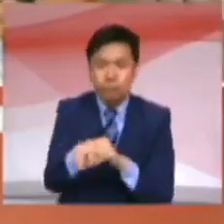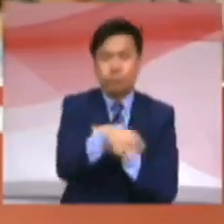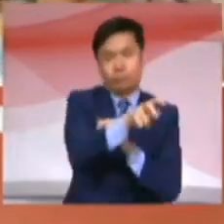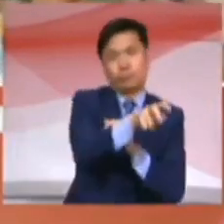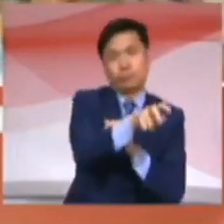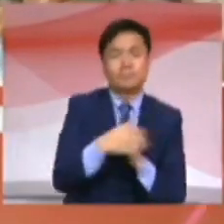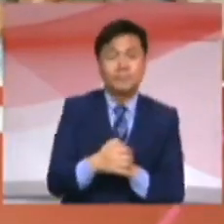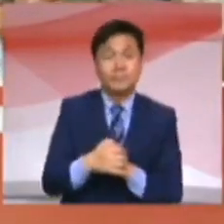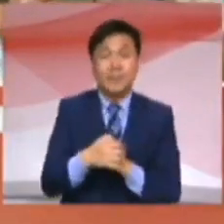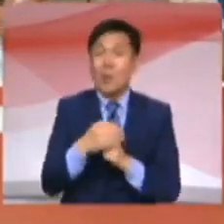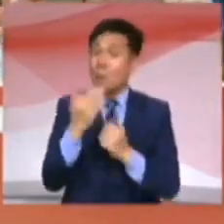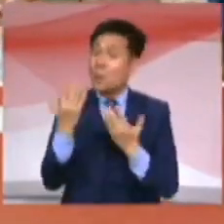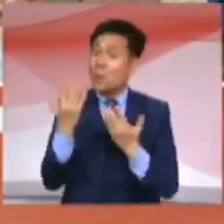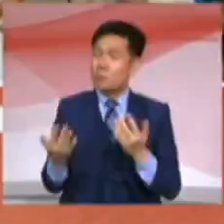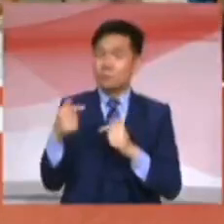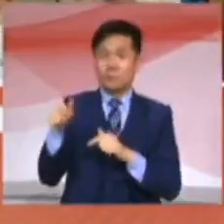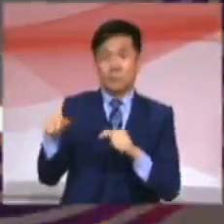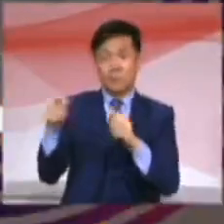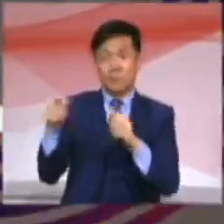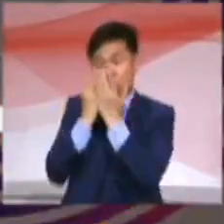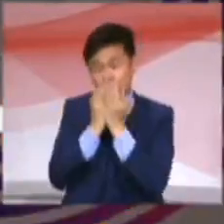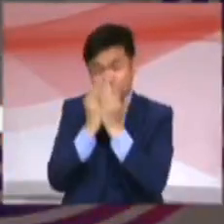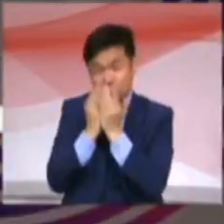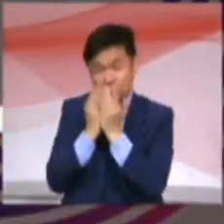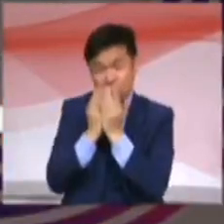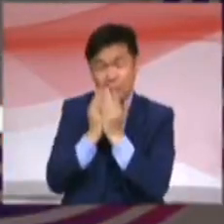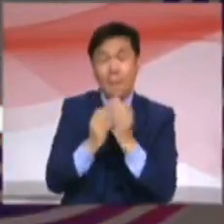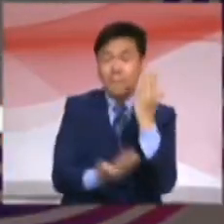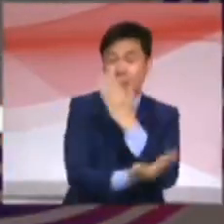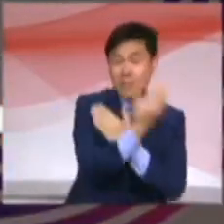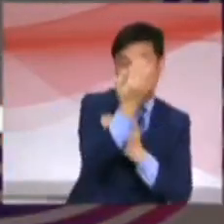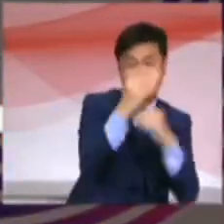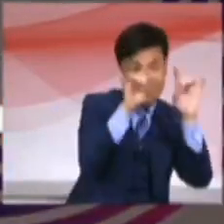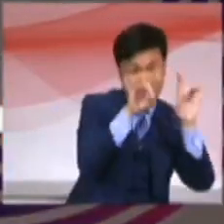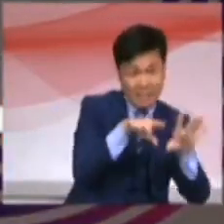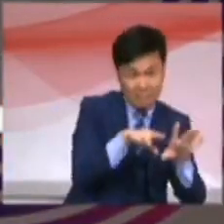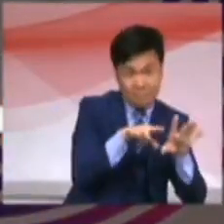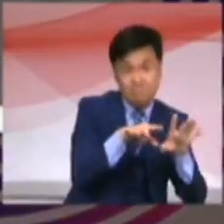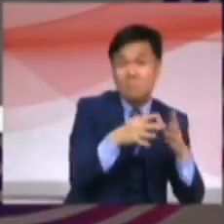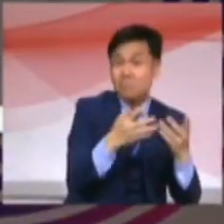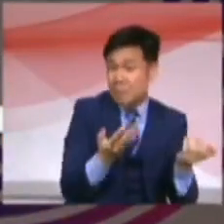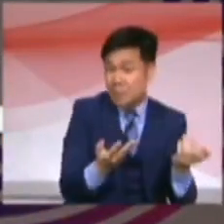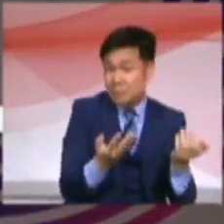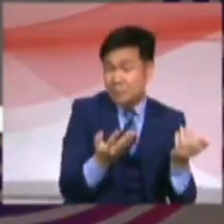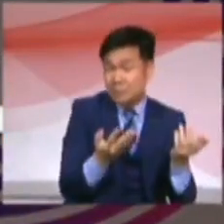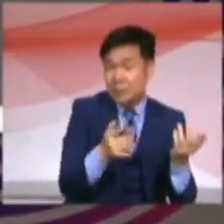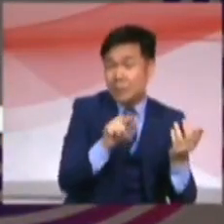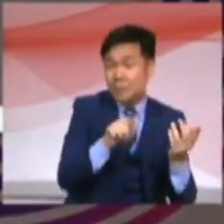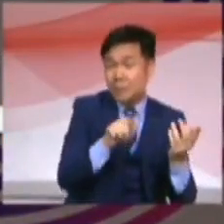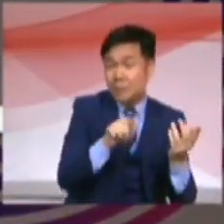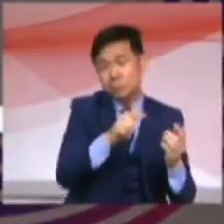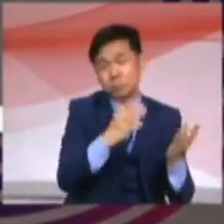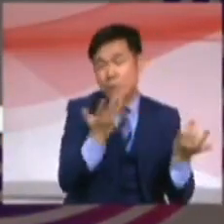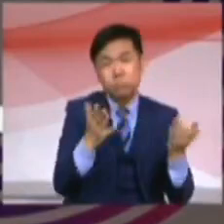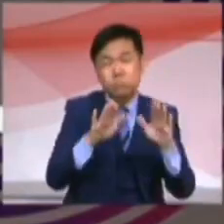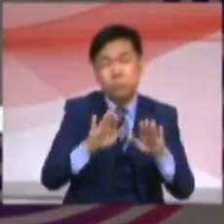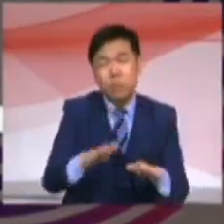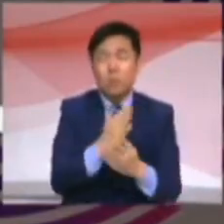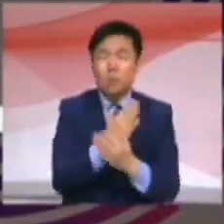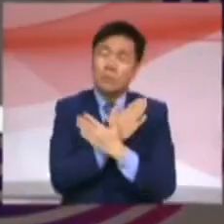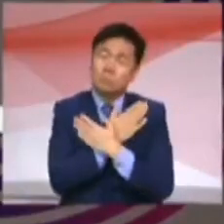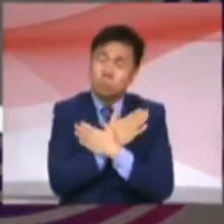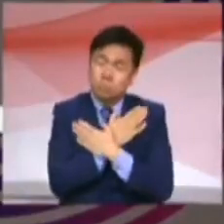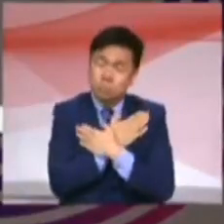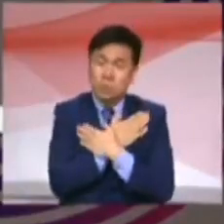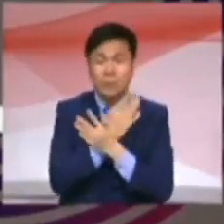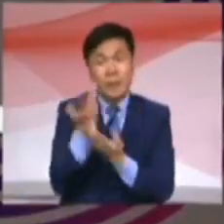untuk murid-murid yang mungkin ada kertas peperiksaan sebelah pagi dan perlu ada sedikit ruang masa sebelum